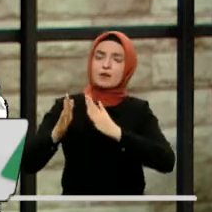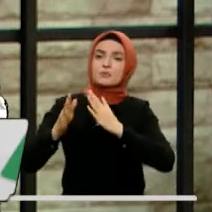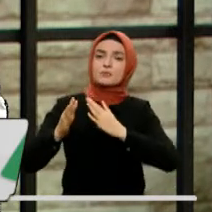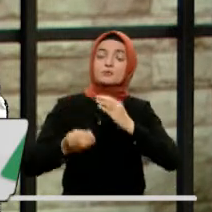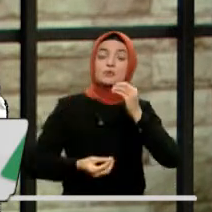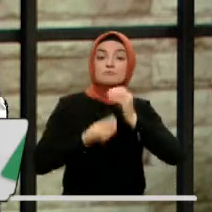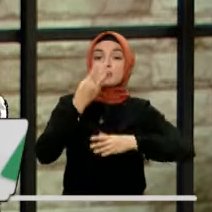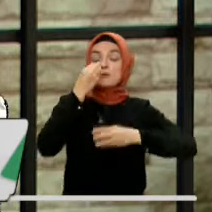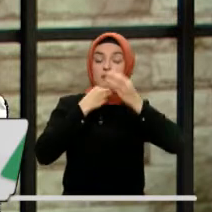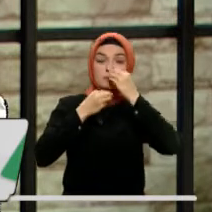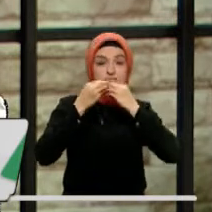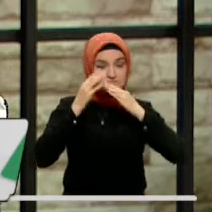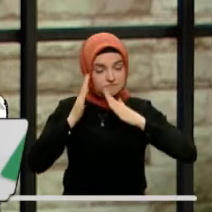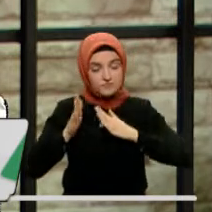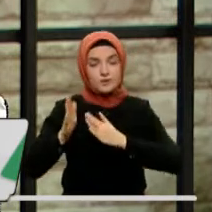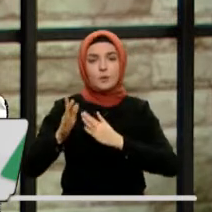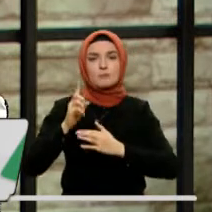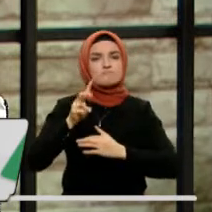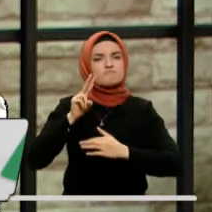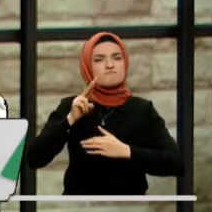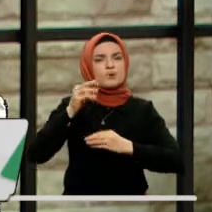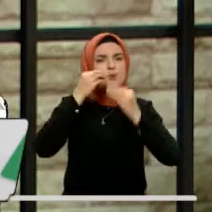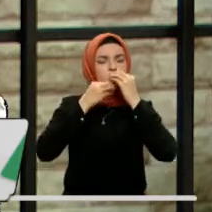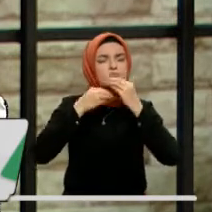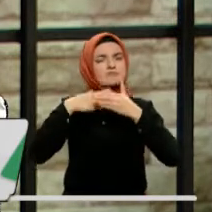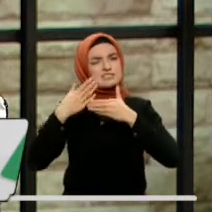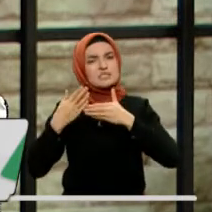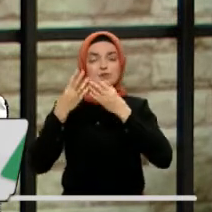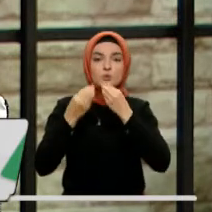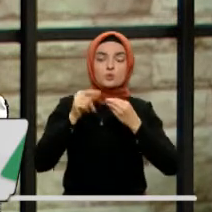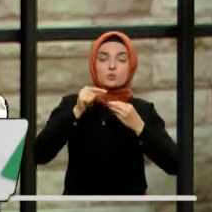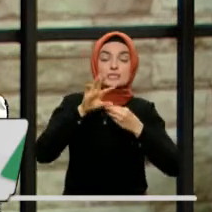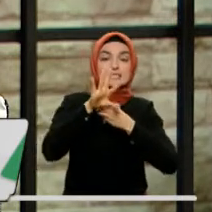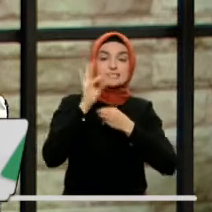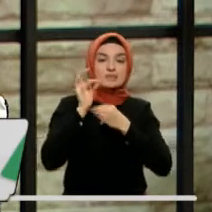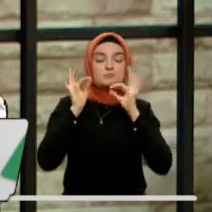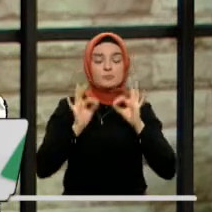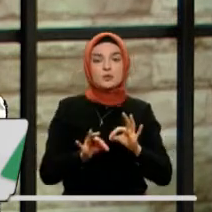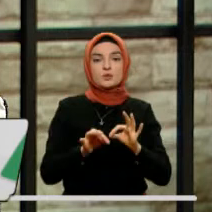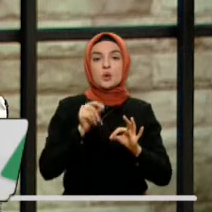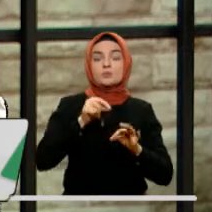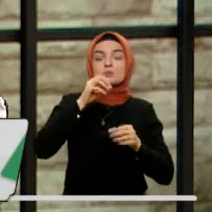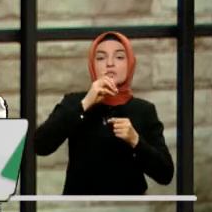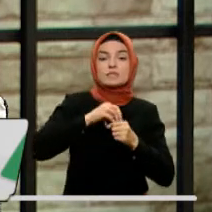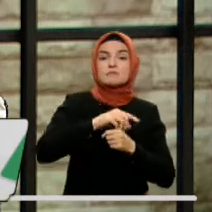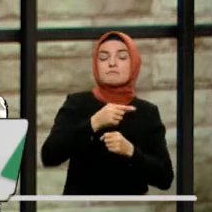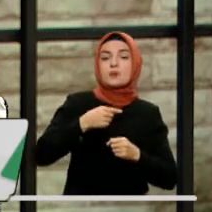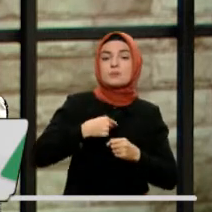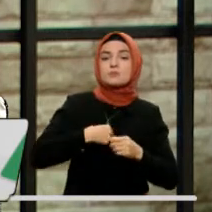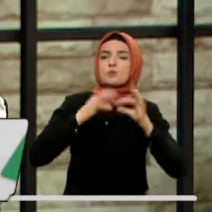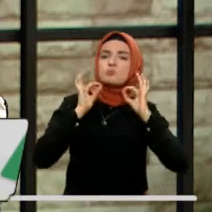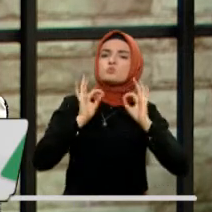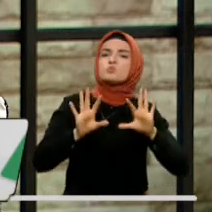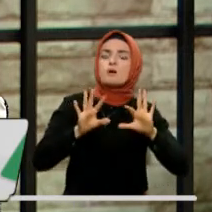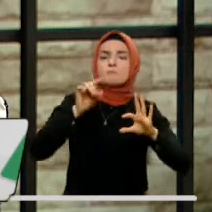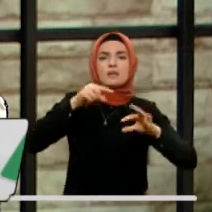yapmaya devam ediyor. Bir ya da iki öğünü dışarıda oluyor. Onu da artık iyi seçmeye başlıyor zaten. O yüzden biz bence mükemmeli